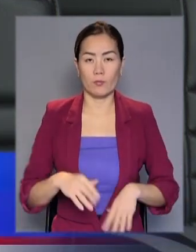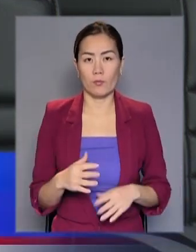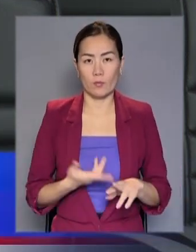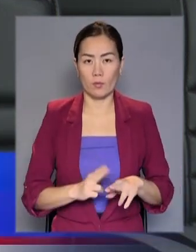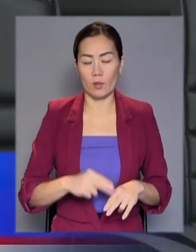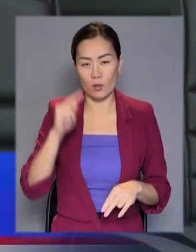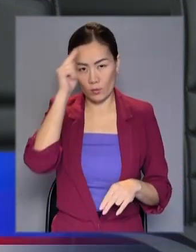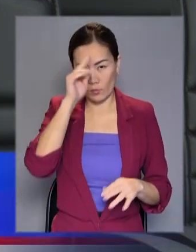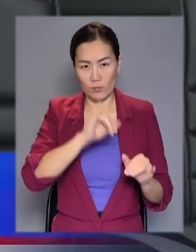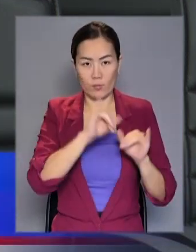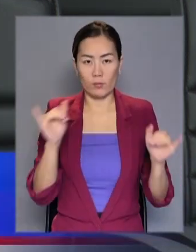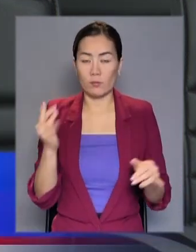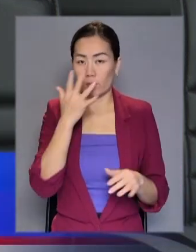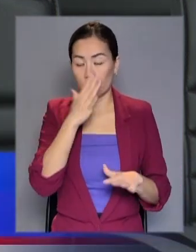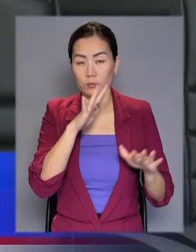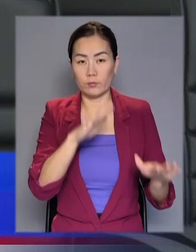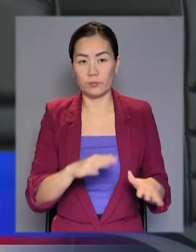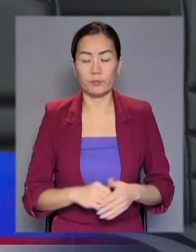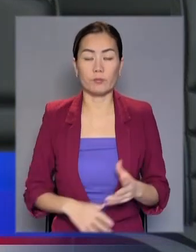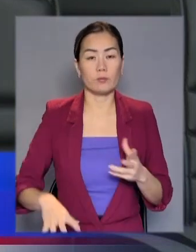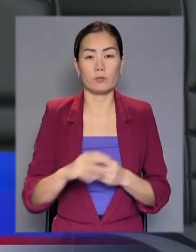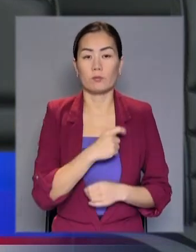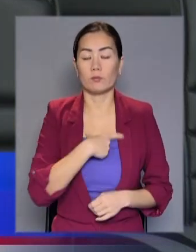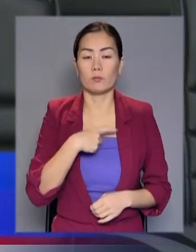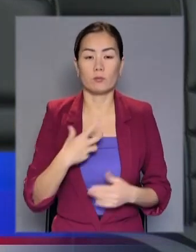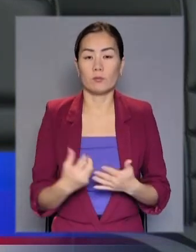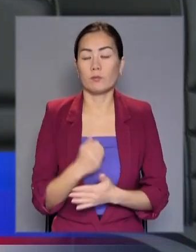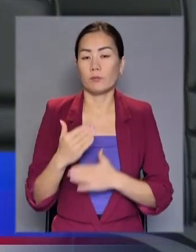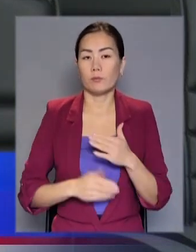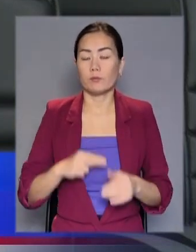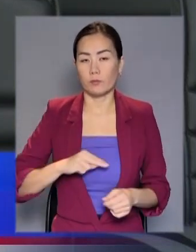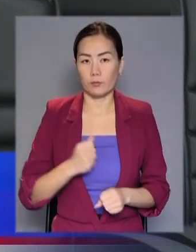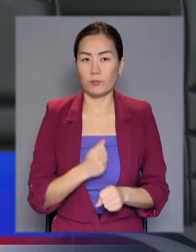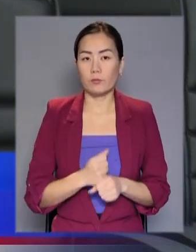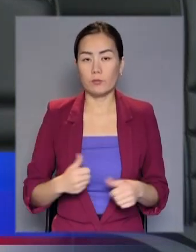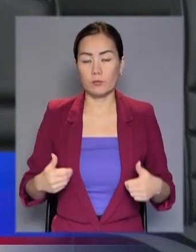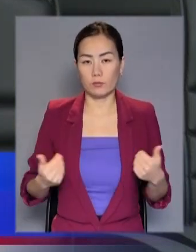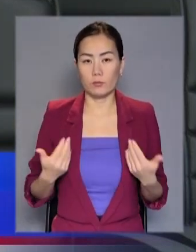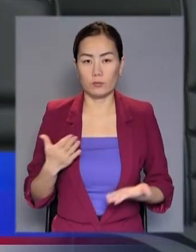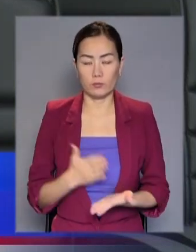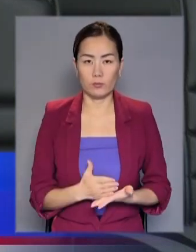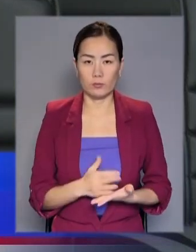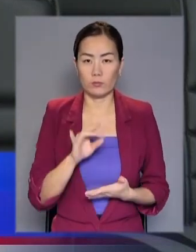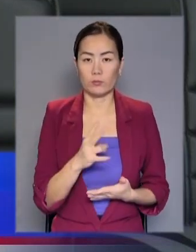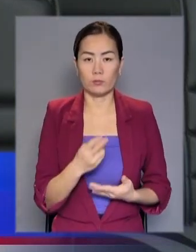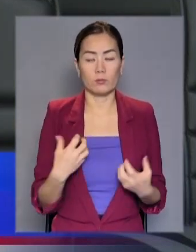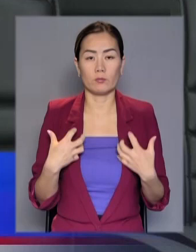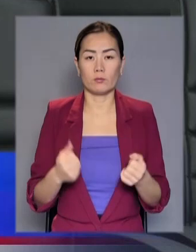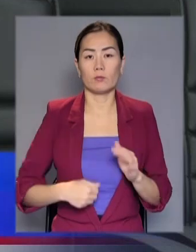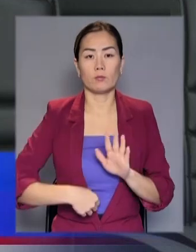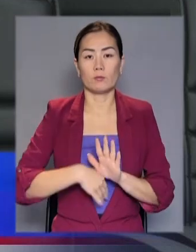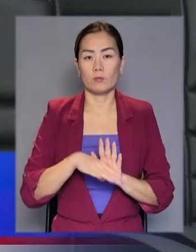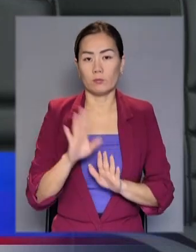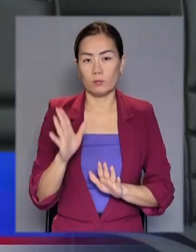осылай біліктерін арттыруда. Сондықтан да осының бәрі өзінің бір жемісін алдағы уақытта беріп, біздің ұлтымыздың саулығы дұрыс